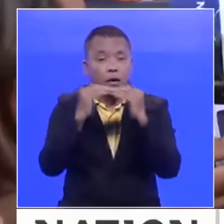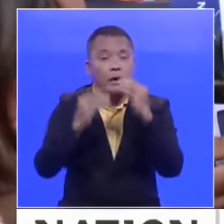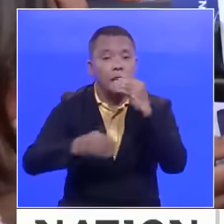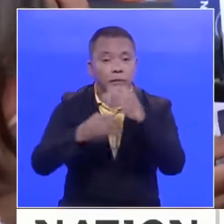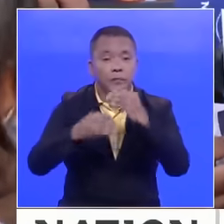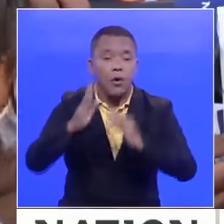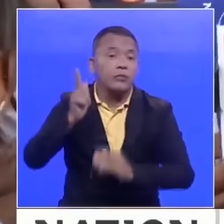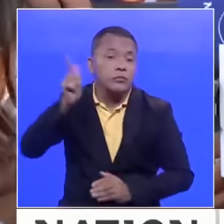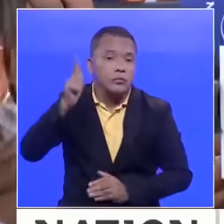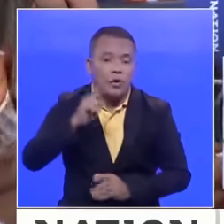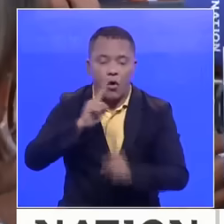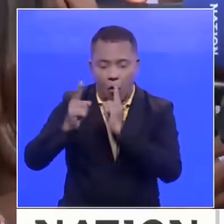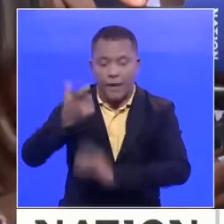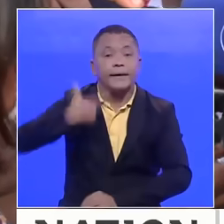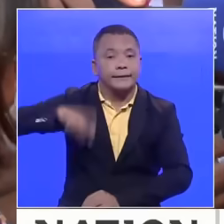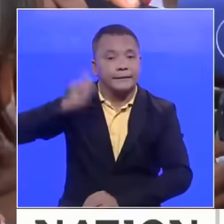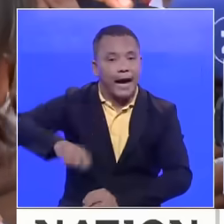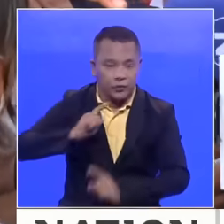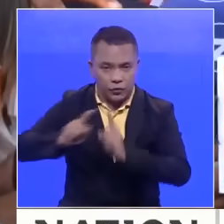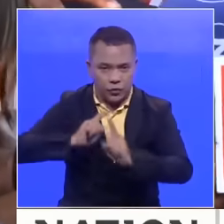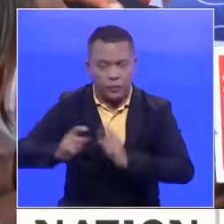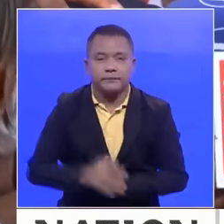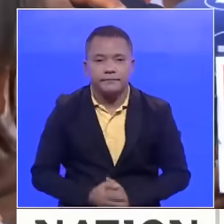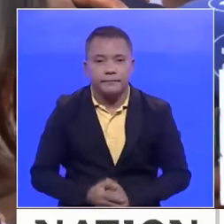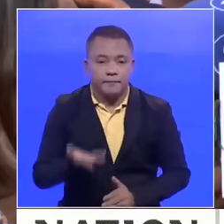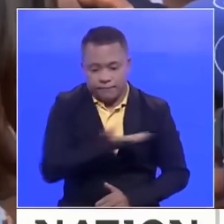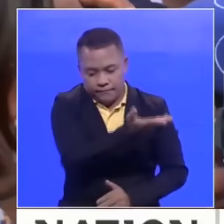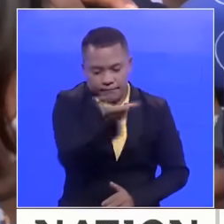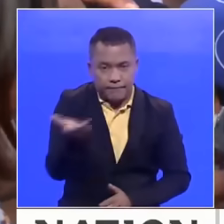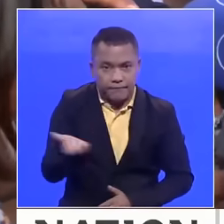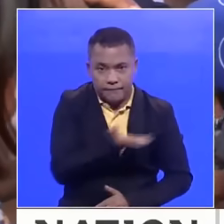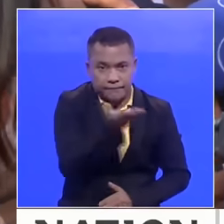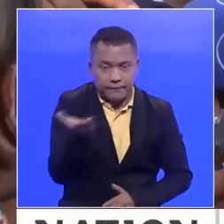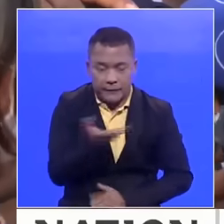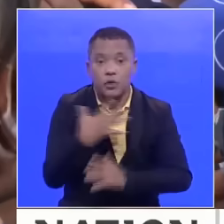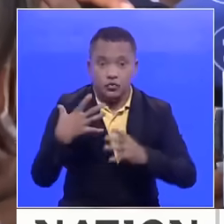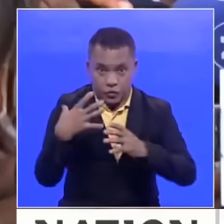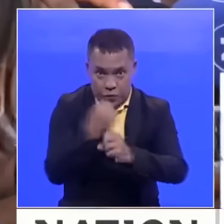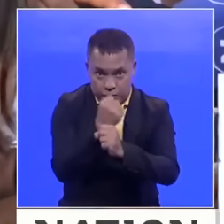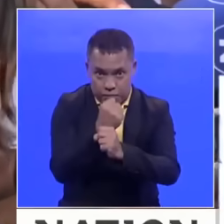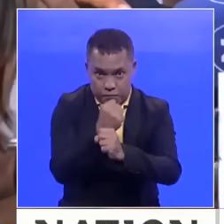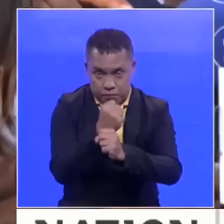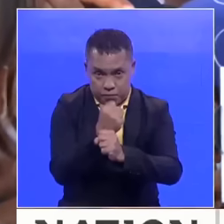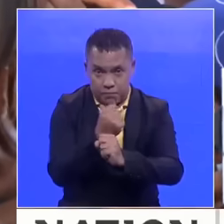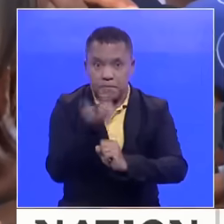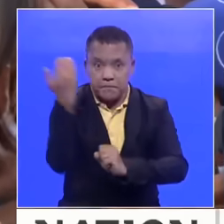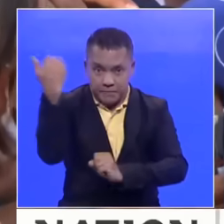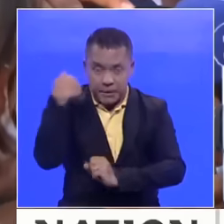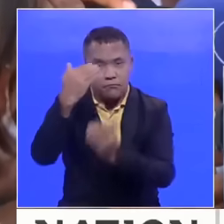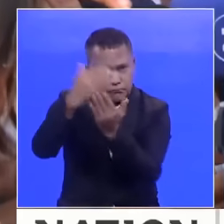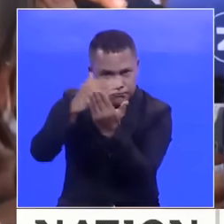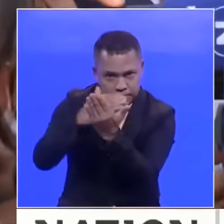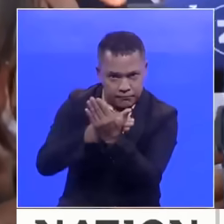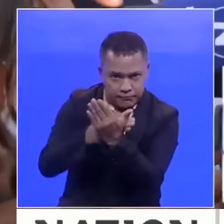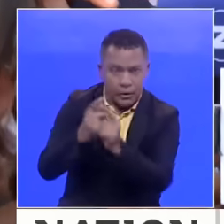นายกเนี่ยก็ไปว่ากันในชั้นศาลแต่ทีนี้ทั้งหลายทั้งมวลท่านผู้ชมอยากจะสรุปให้แบบนี้ครับมีรายงานเอ่อ